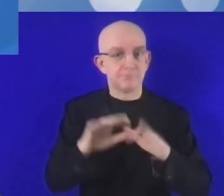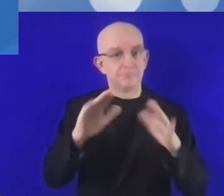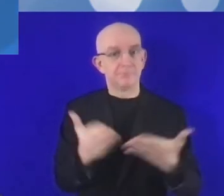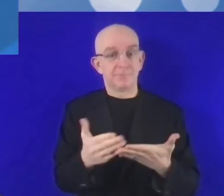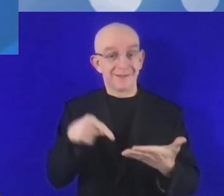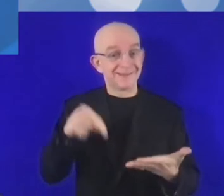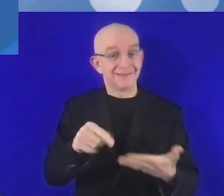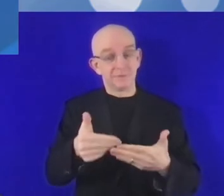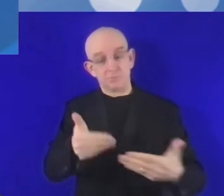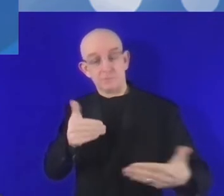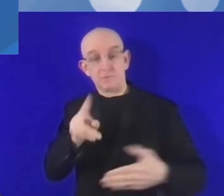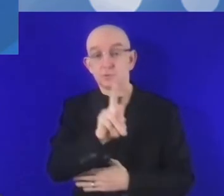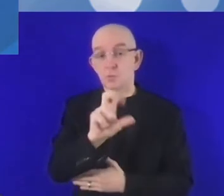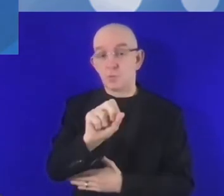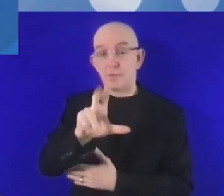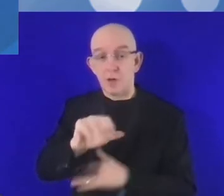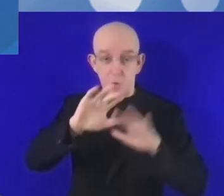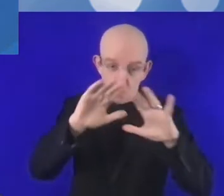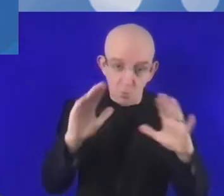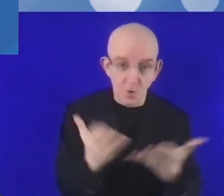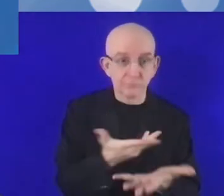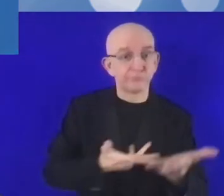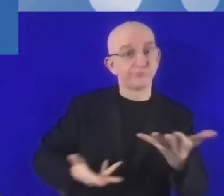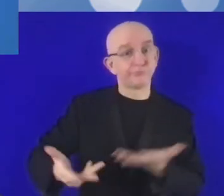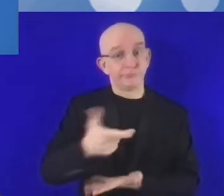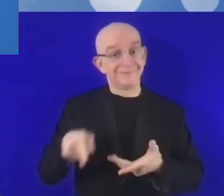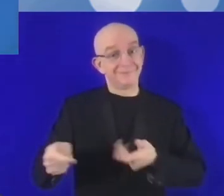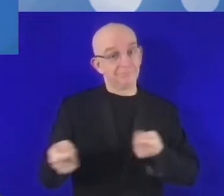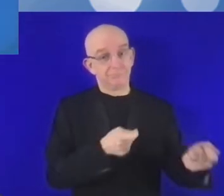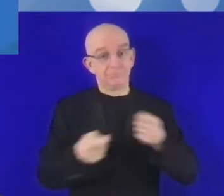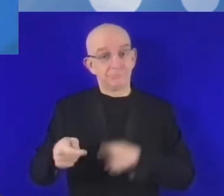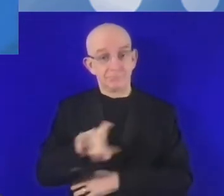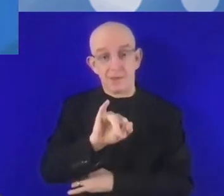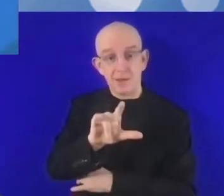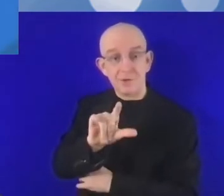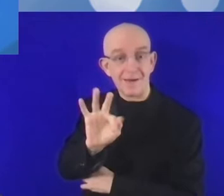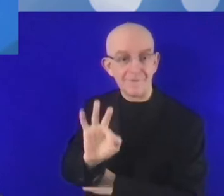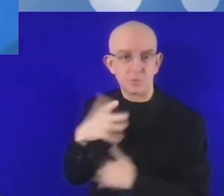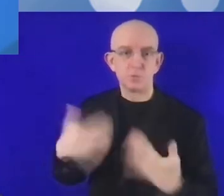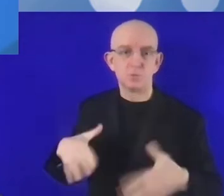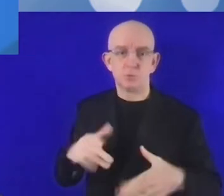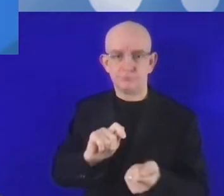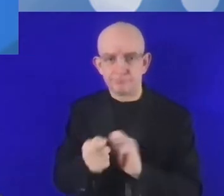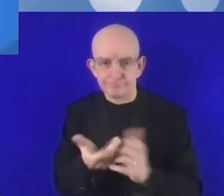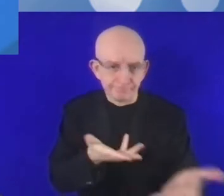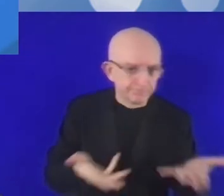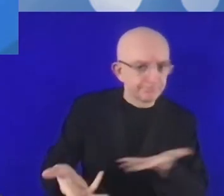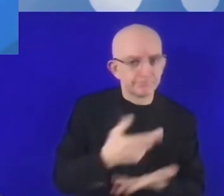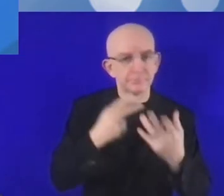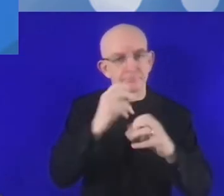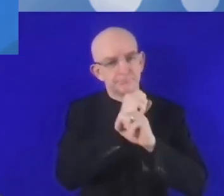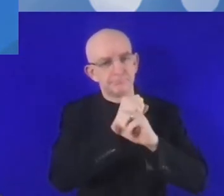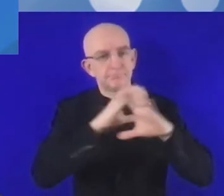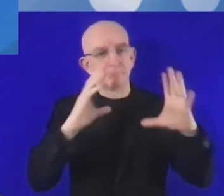en luttant contre la haine sur Internet et les fausses informations, en connectant tout le monde à Internet d'ici 2030.